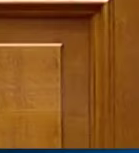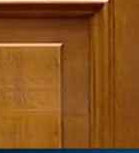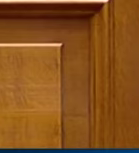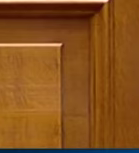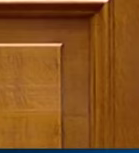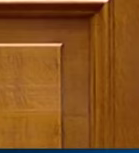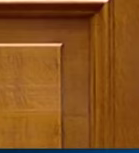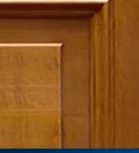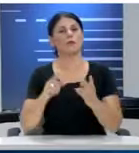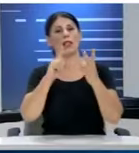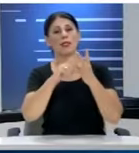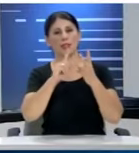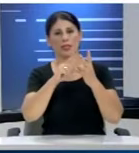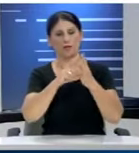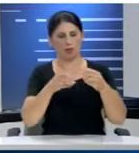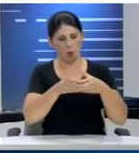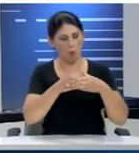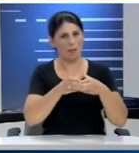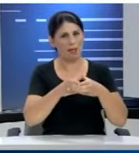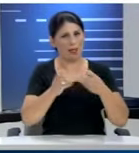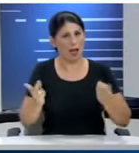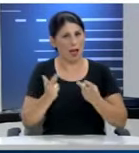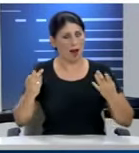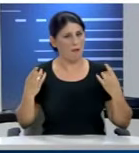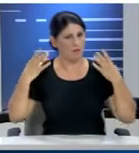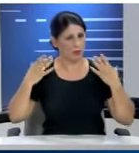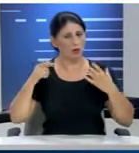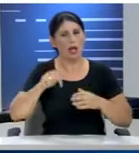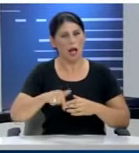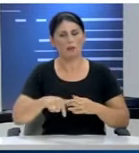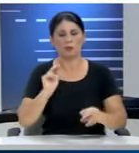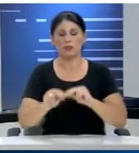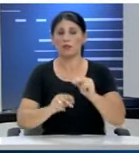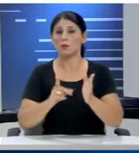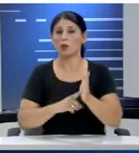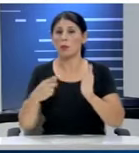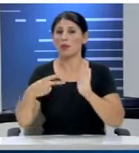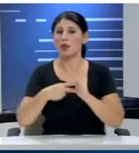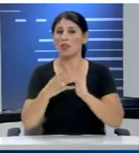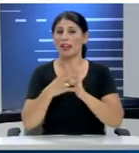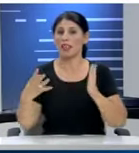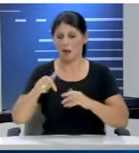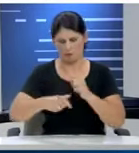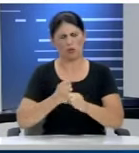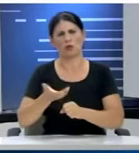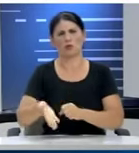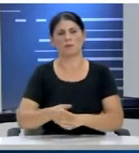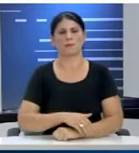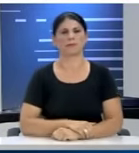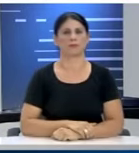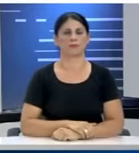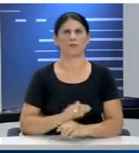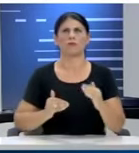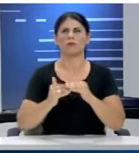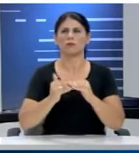Η δεύτερη δέσμη ελαφρύνσεων ήταν αυτή που νομοθετήσαμε το 2019, φέτος,